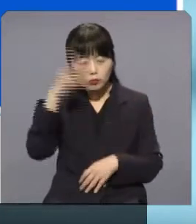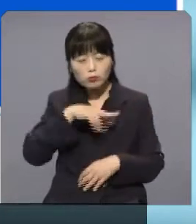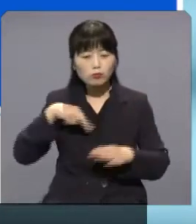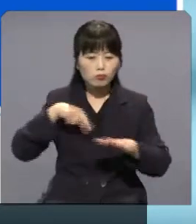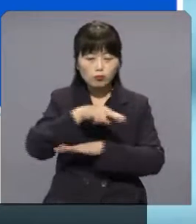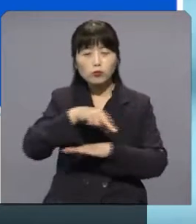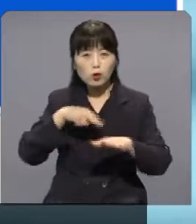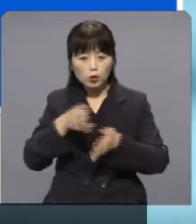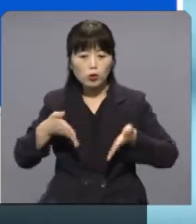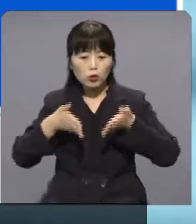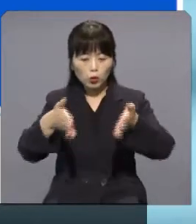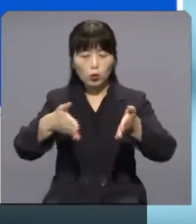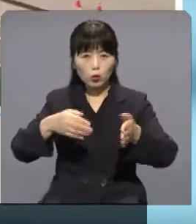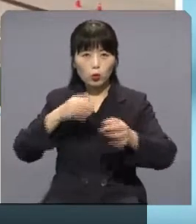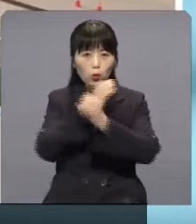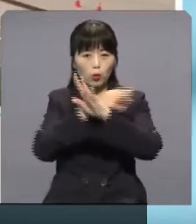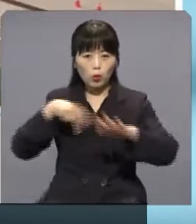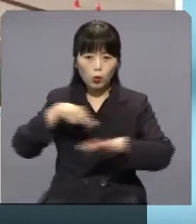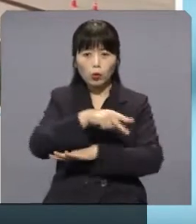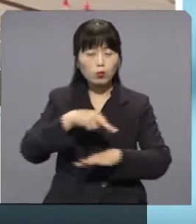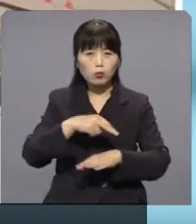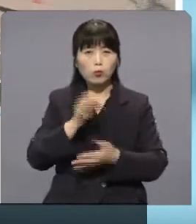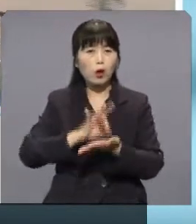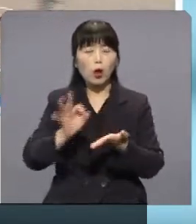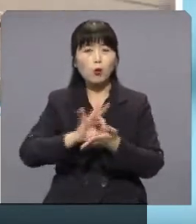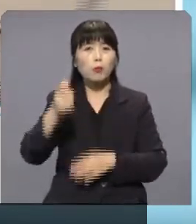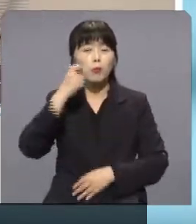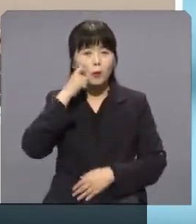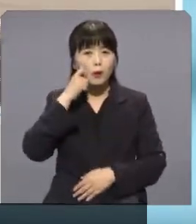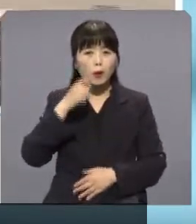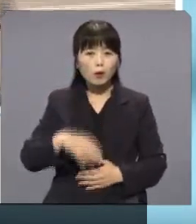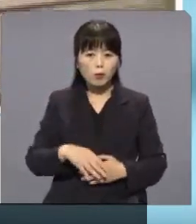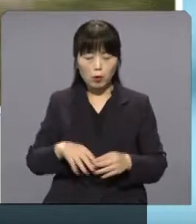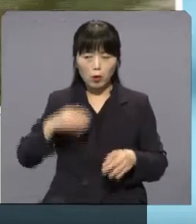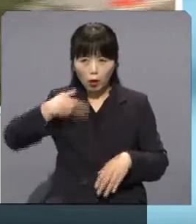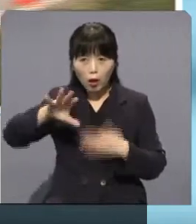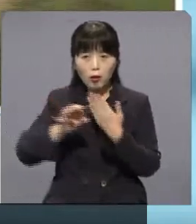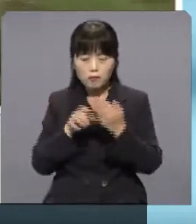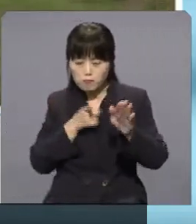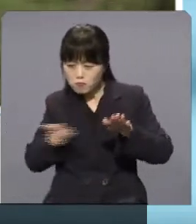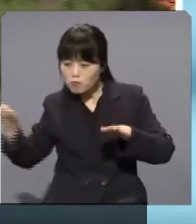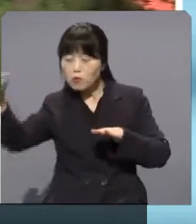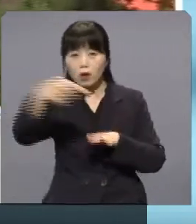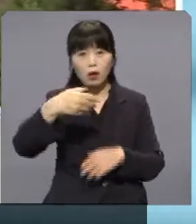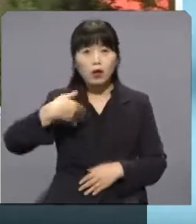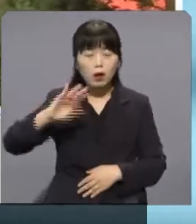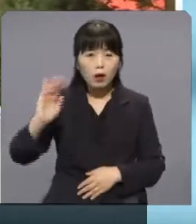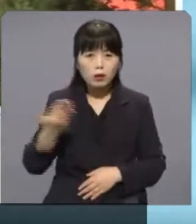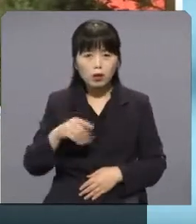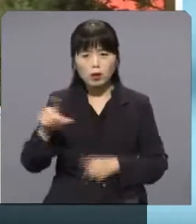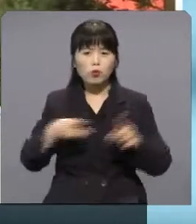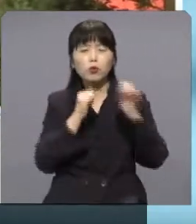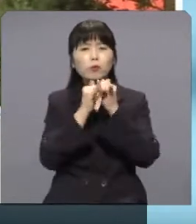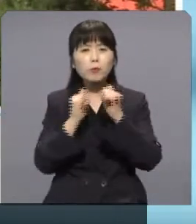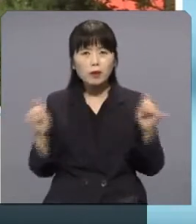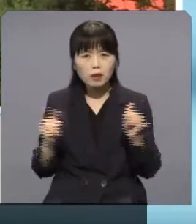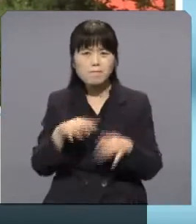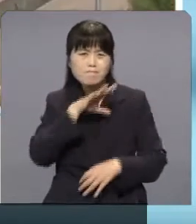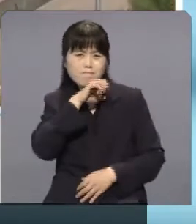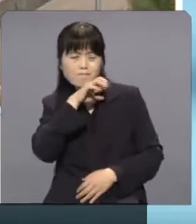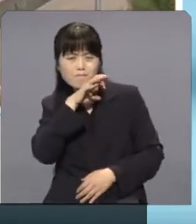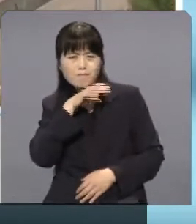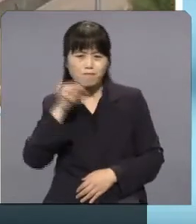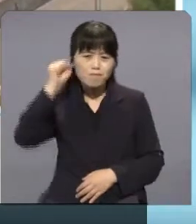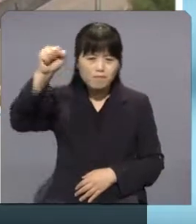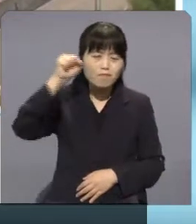도로 건널목이 하루아침에 이제 이용할 수 없게 되는 관람 우회를 해야 되는 이런 문제가 발생하게 됩니다 이러다 보니까 주민들이 아이의 반바지